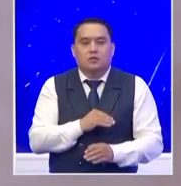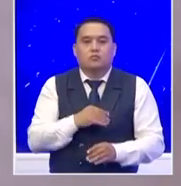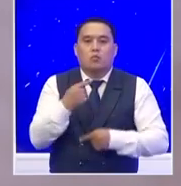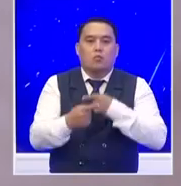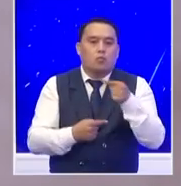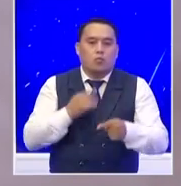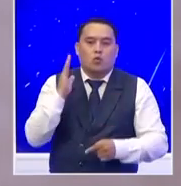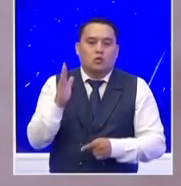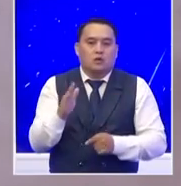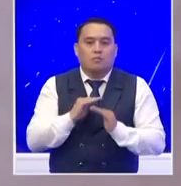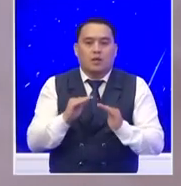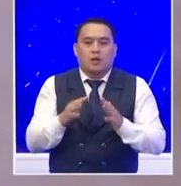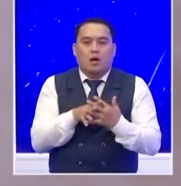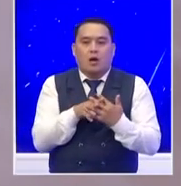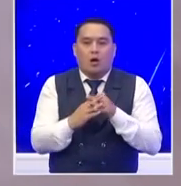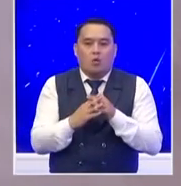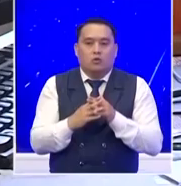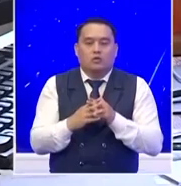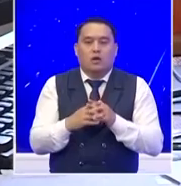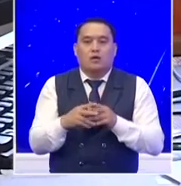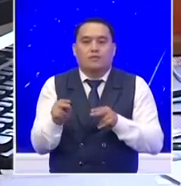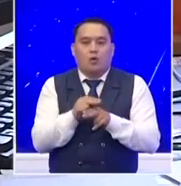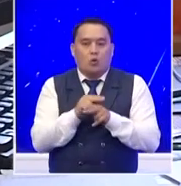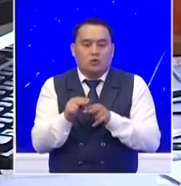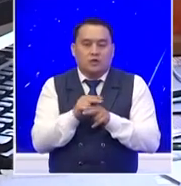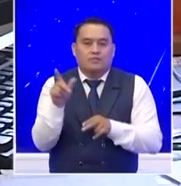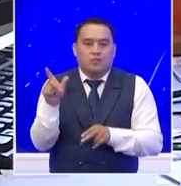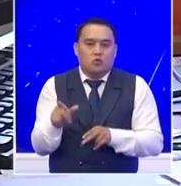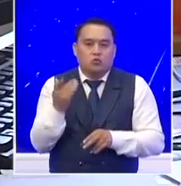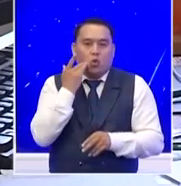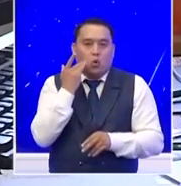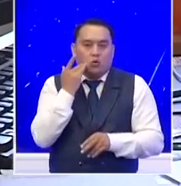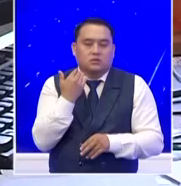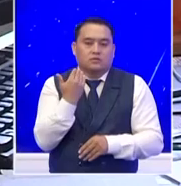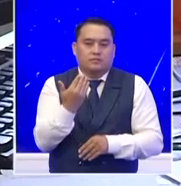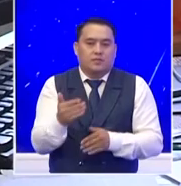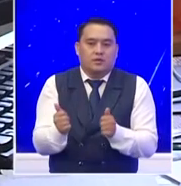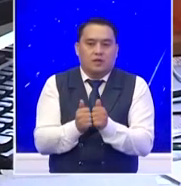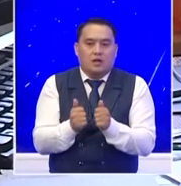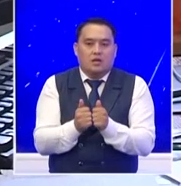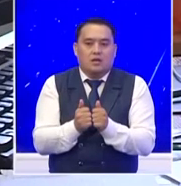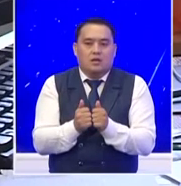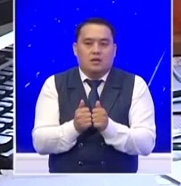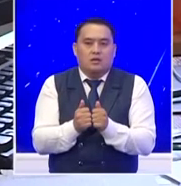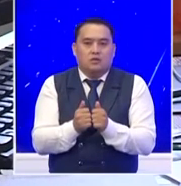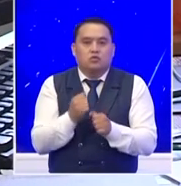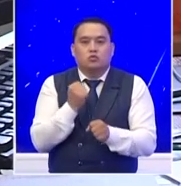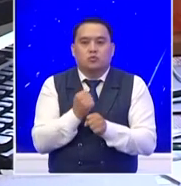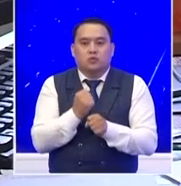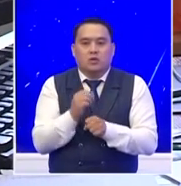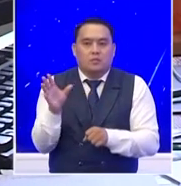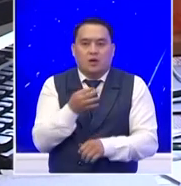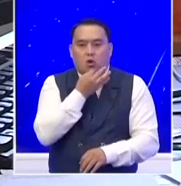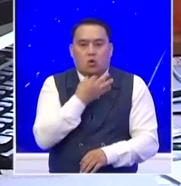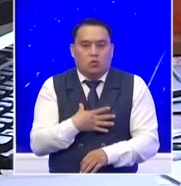Ауылда бала дәрігері болды, Құрмашыла өспек деген кісі. Сол кісіге қарап, істеген жұмысы бәрі